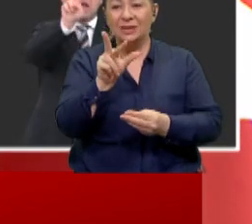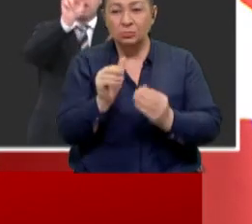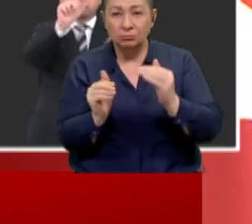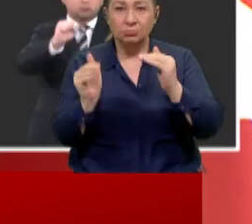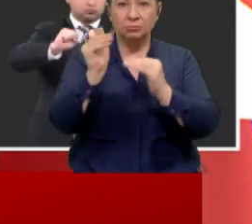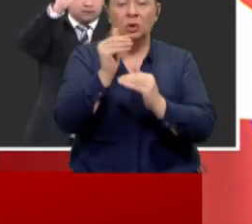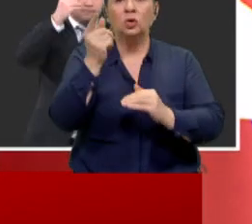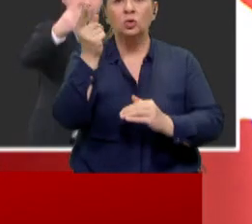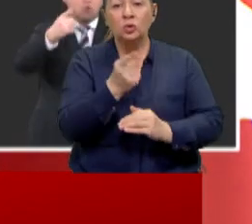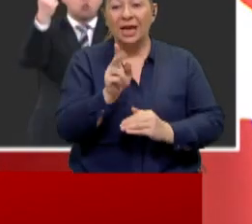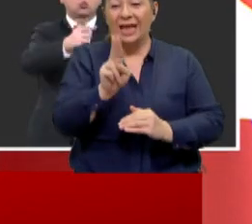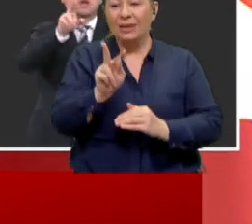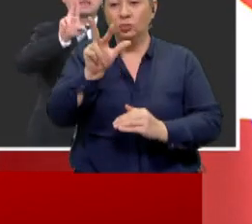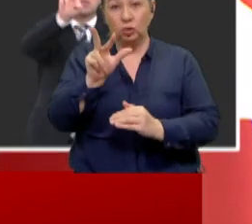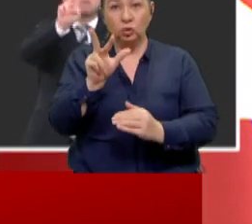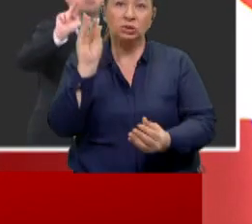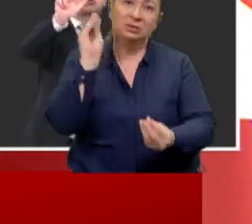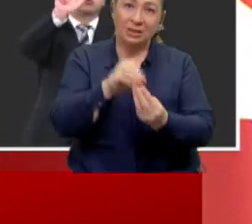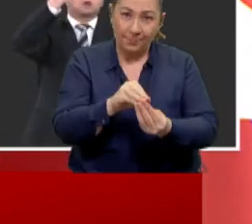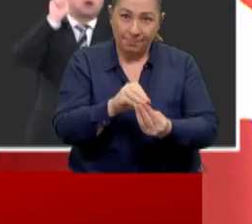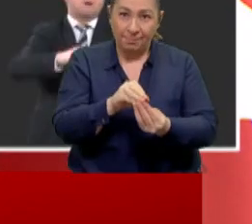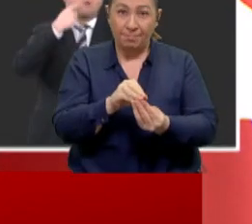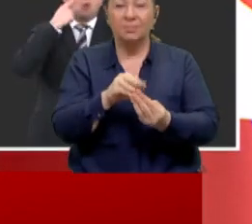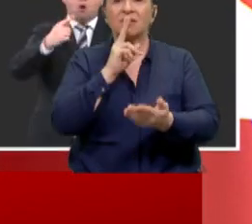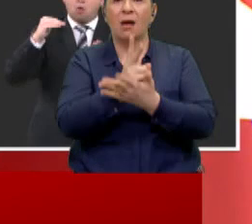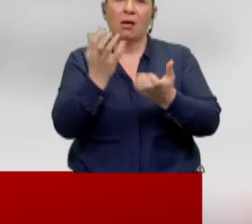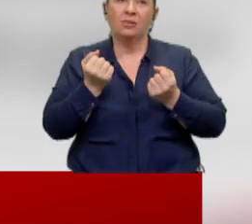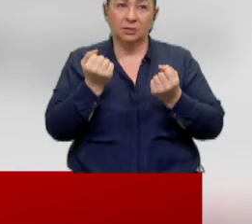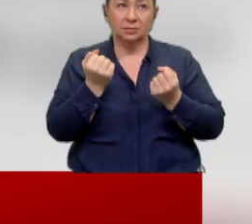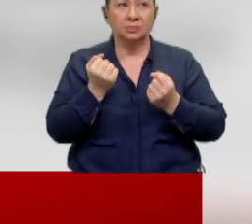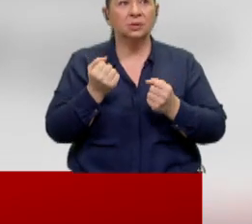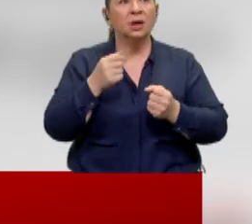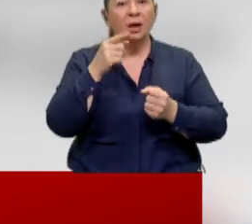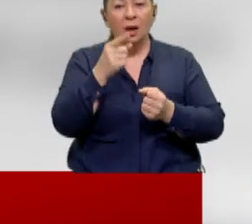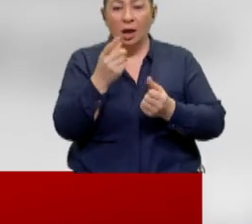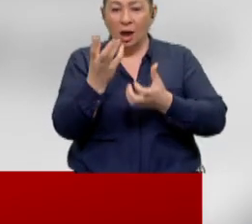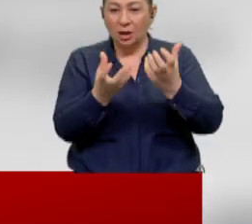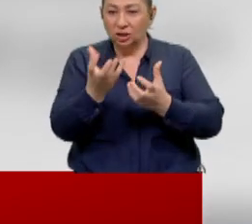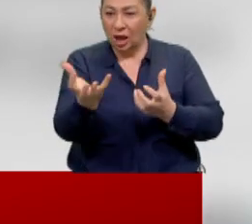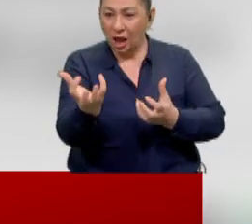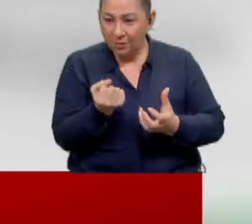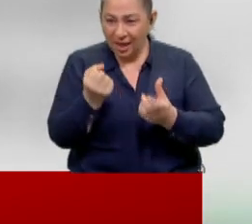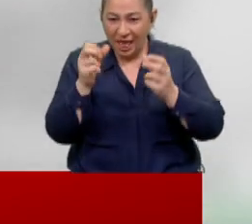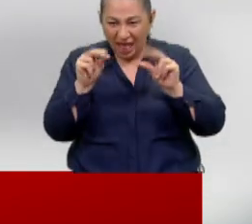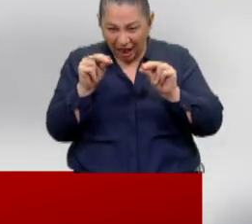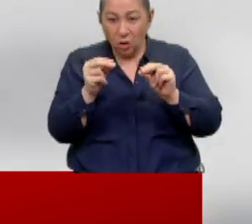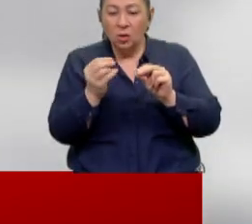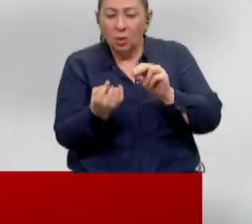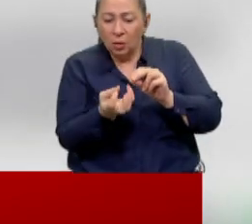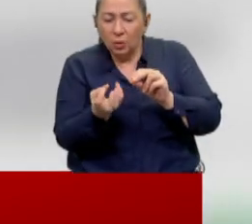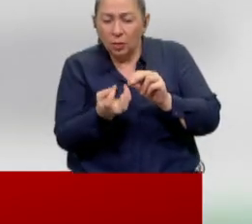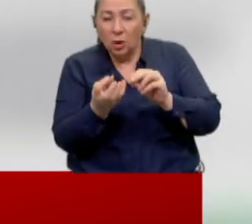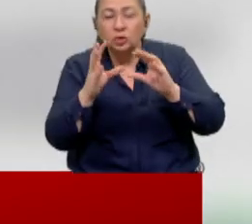artışla %7,5 olarak uygulama kararı aldık. Ateşi almaya yeter ama közü söndürmeye yetmez.